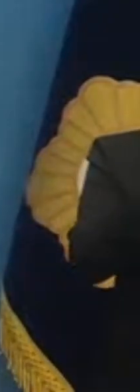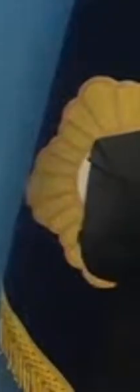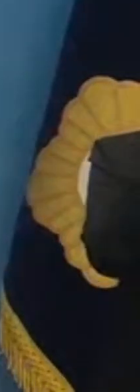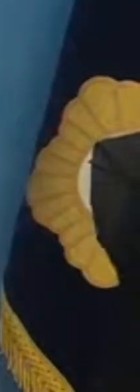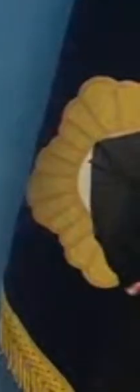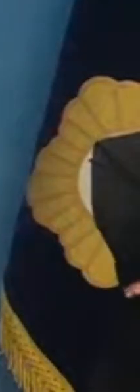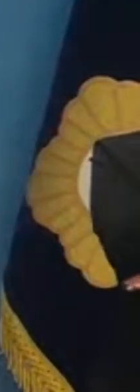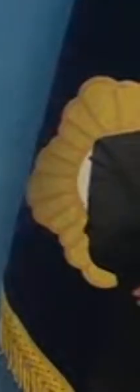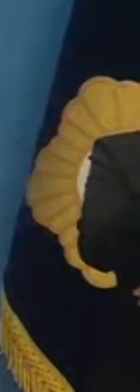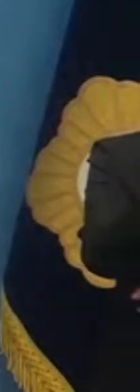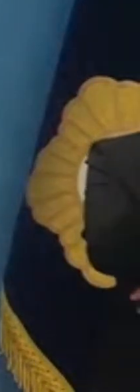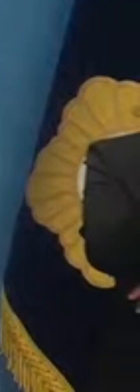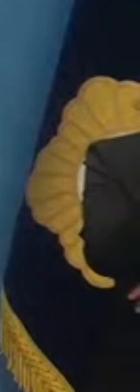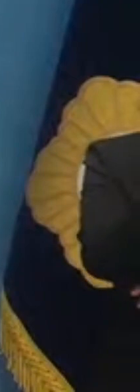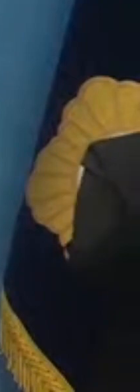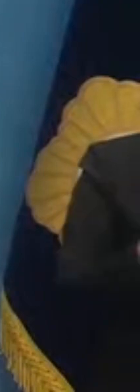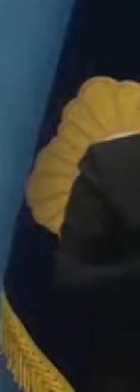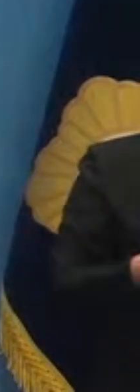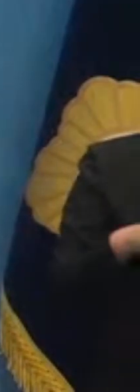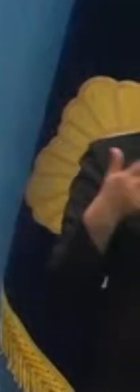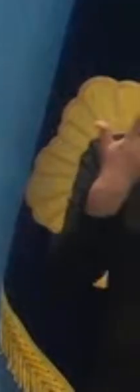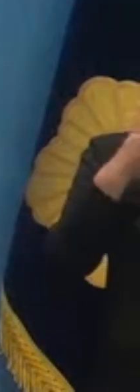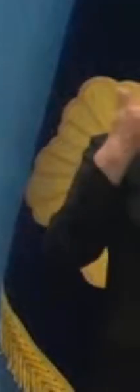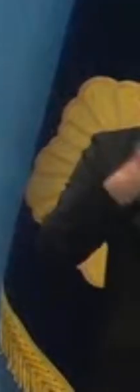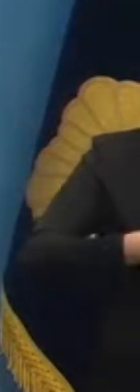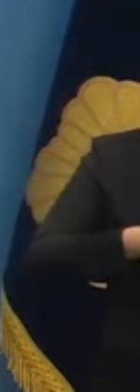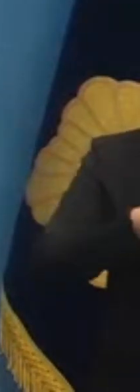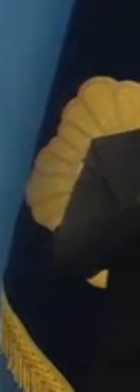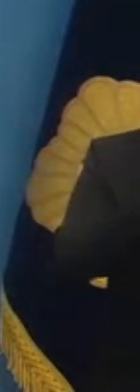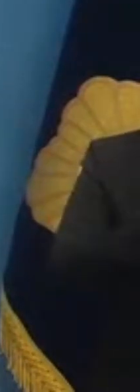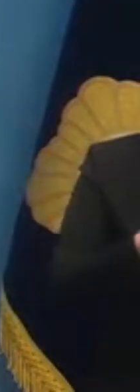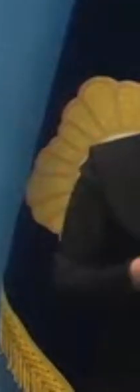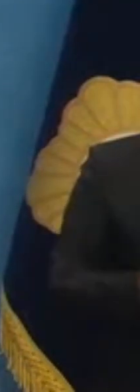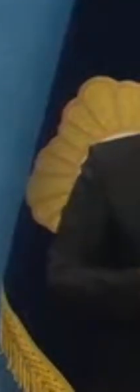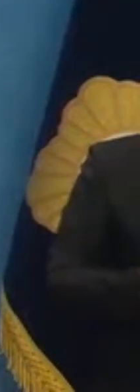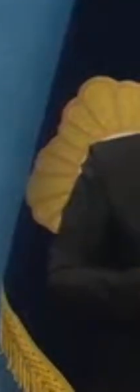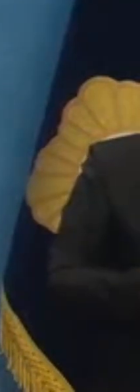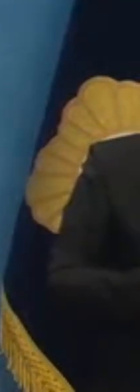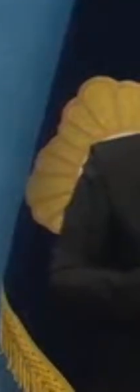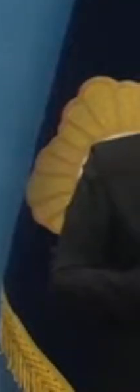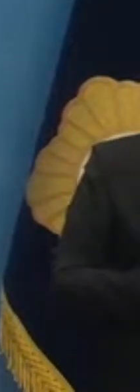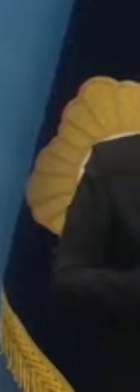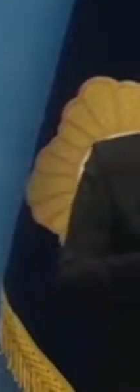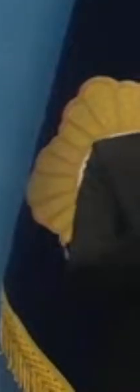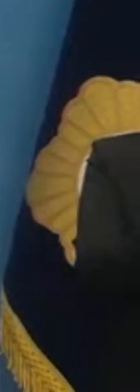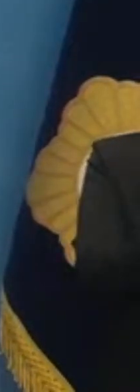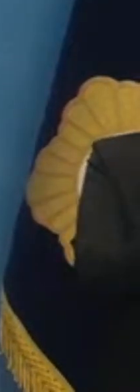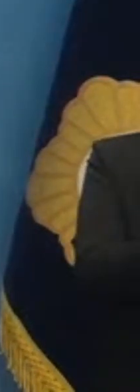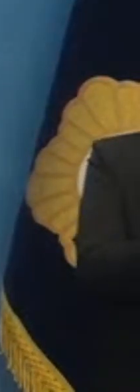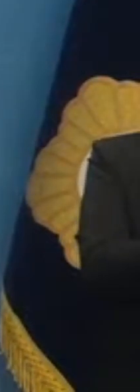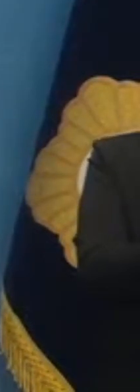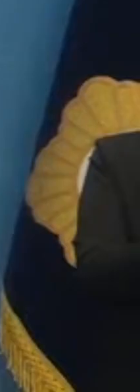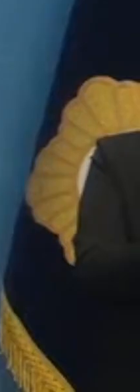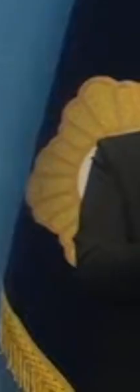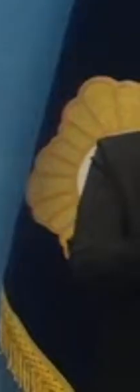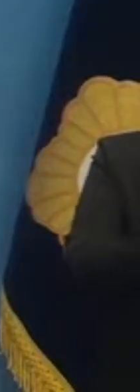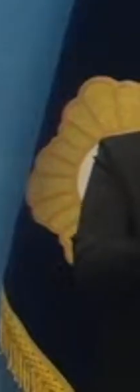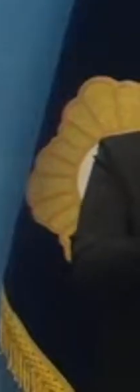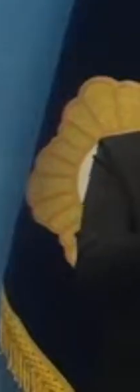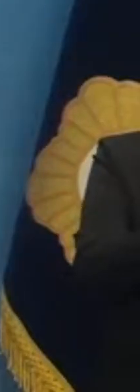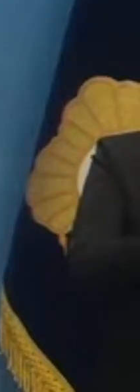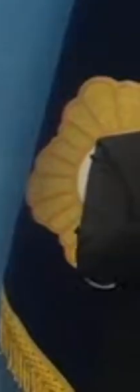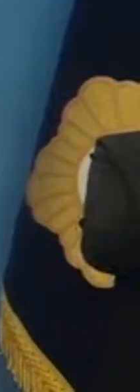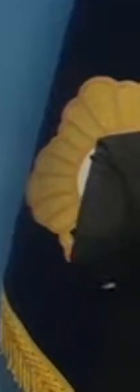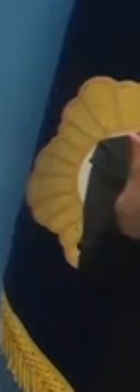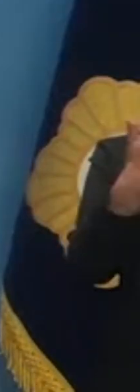120원이요 8,000원이 남는다고요? 라고 했습니다. 계곡의 특수한 영업 상황에서 8,000원을 받을 수 있다는 것을